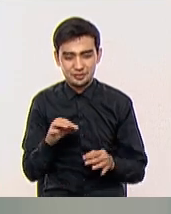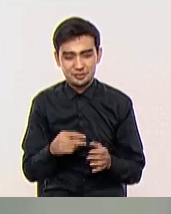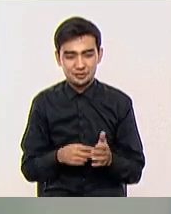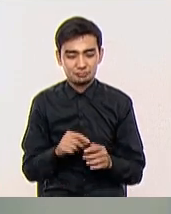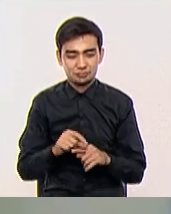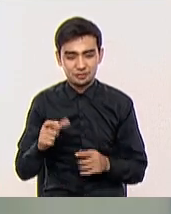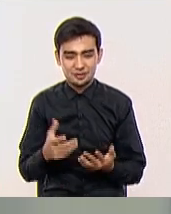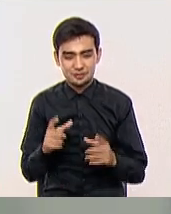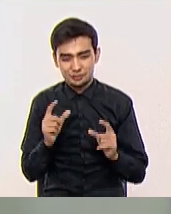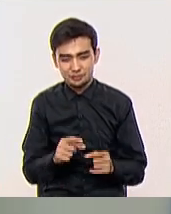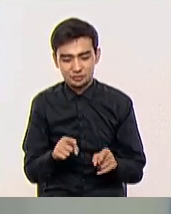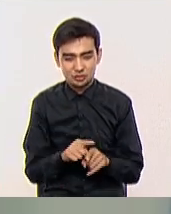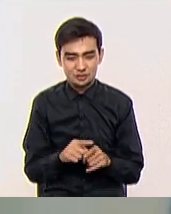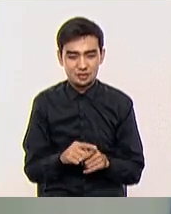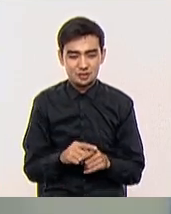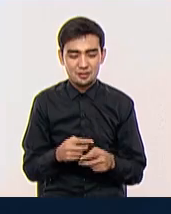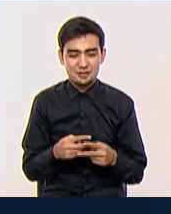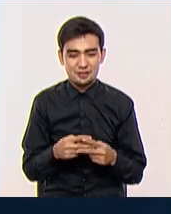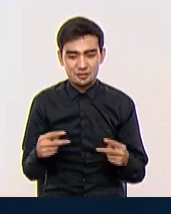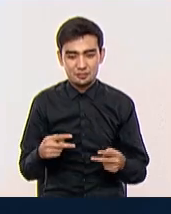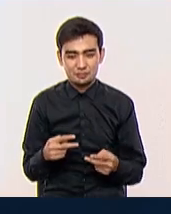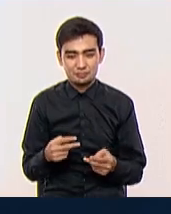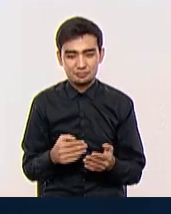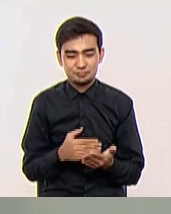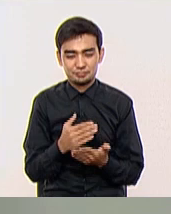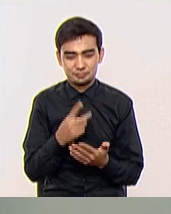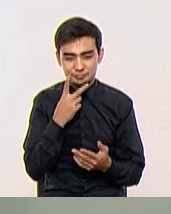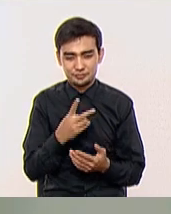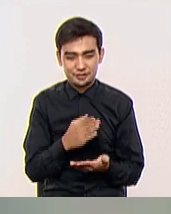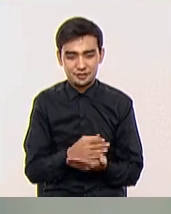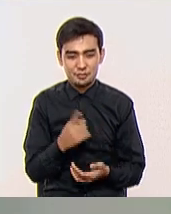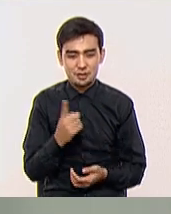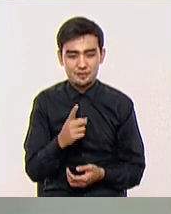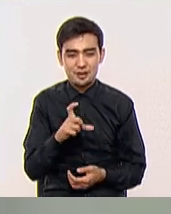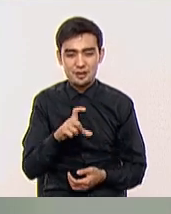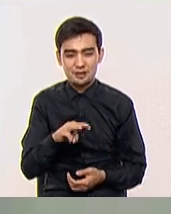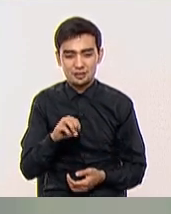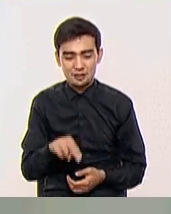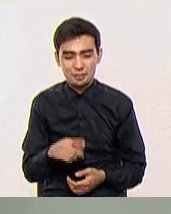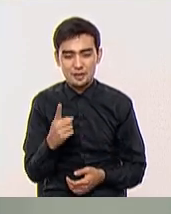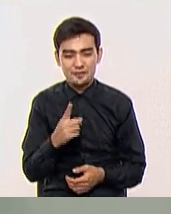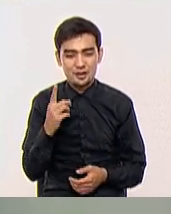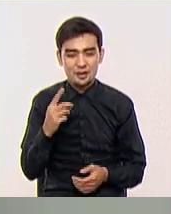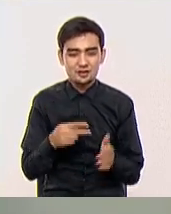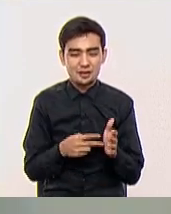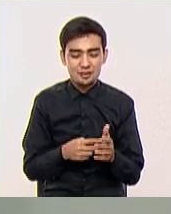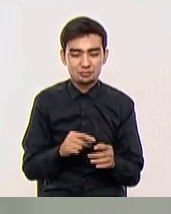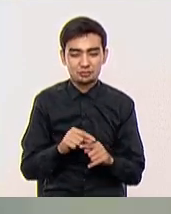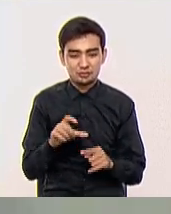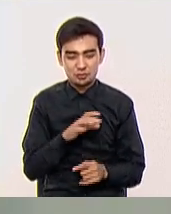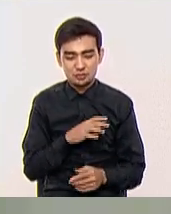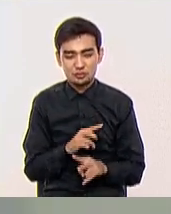көбею жаңағы айырмашылығы арқылы көбейіп тұрады. Бірінші этапта бірінші баға көтерілгенде